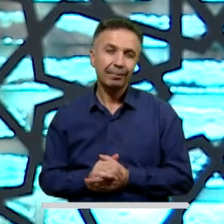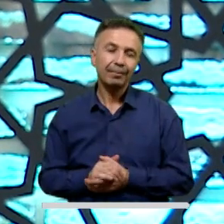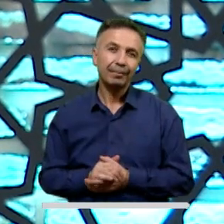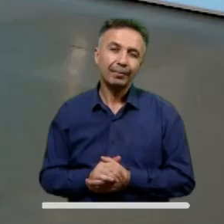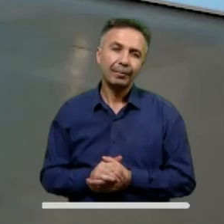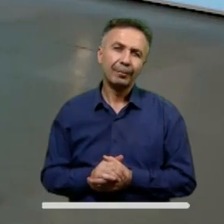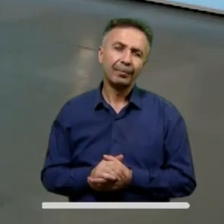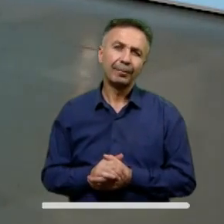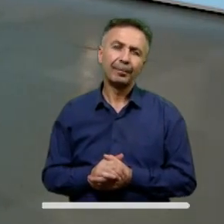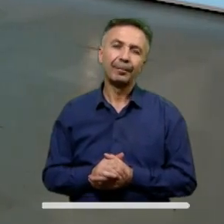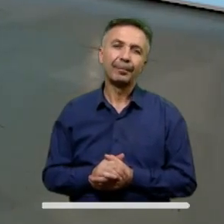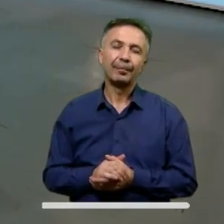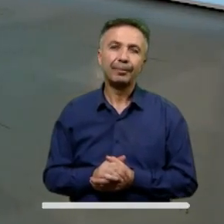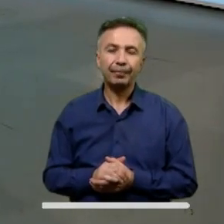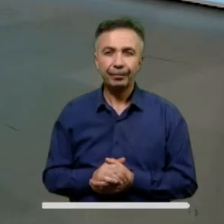efendim. Buyurun.